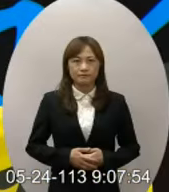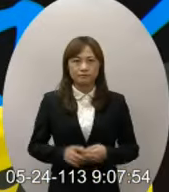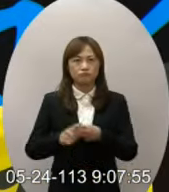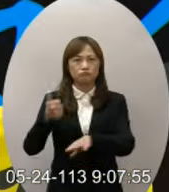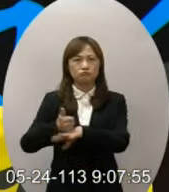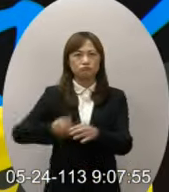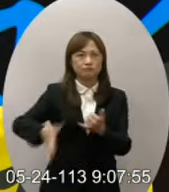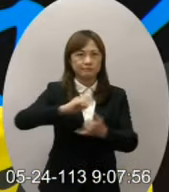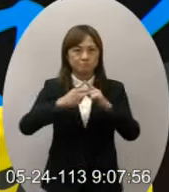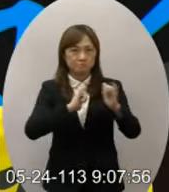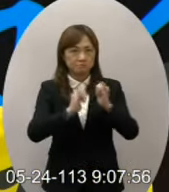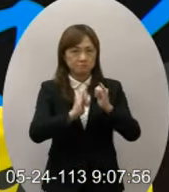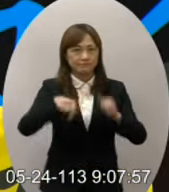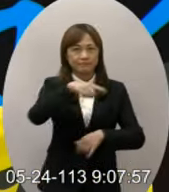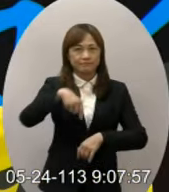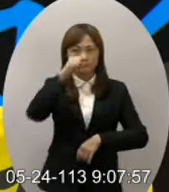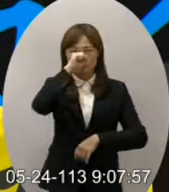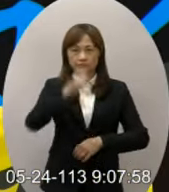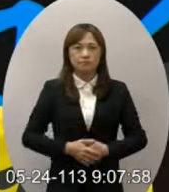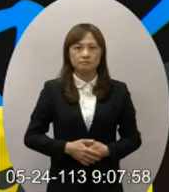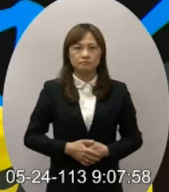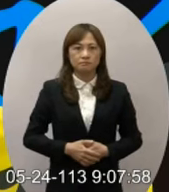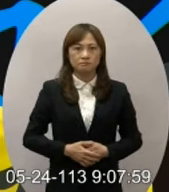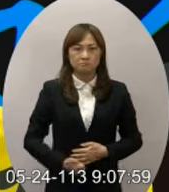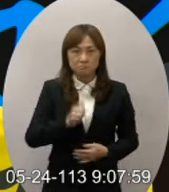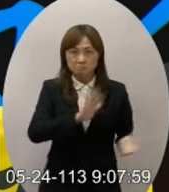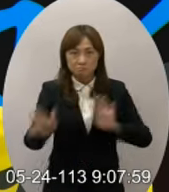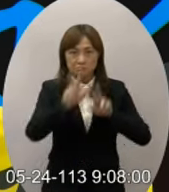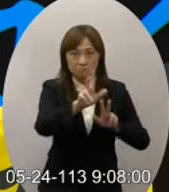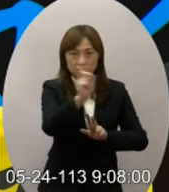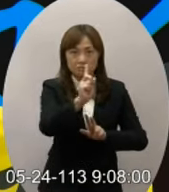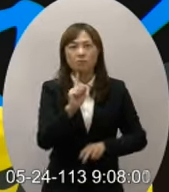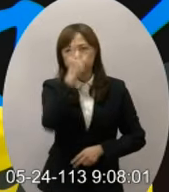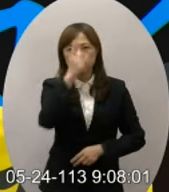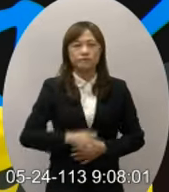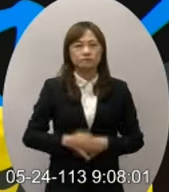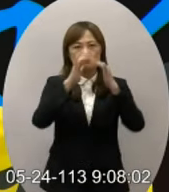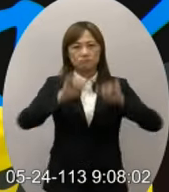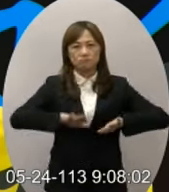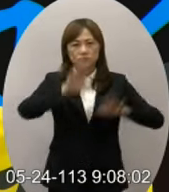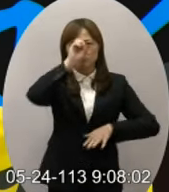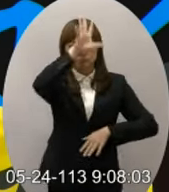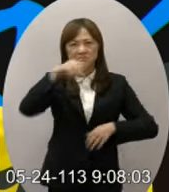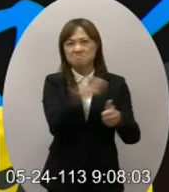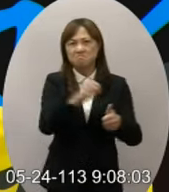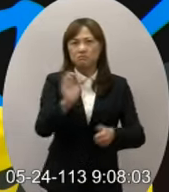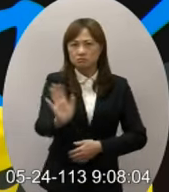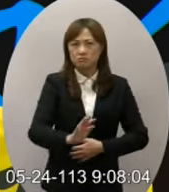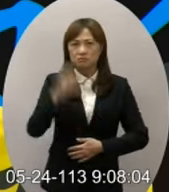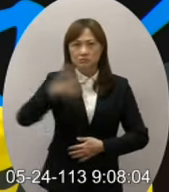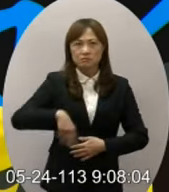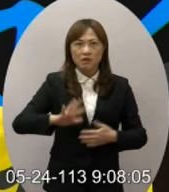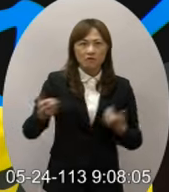主席，全国的民众，大家好。真相只有一个，民进党卖怕人，搁画